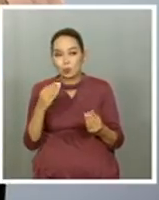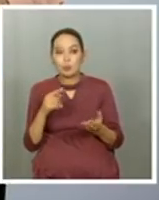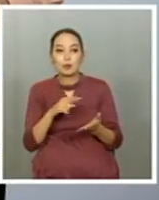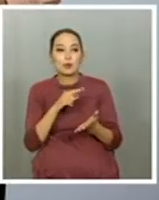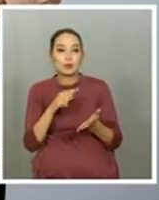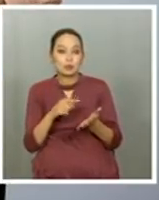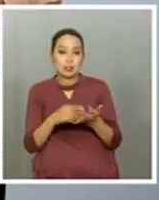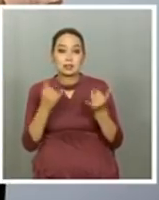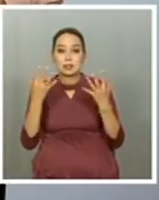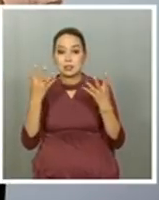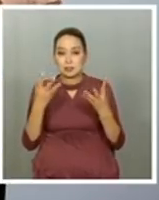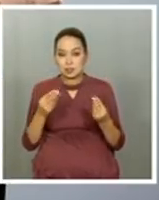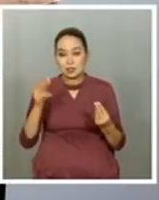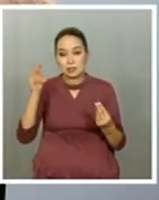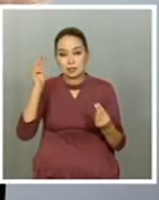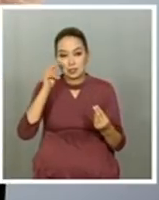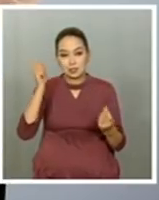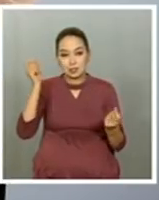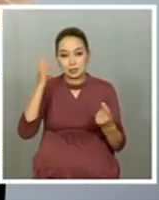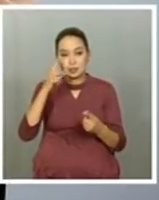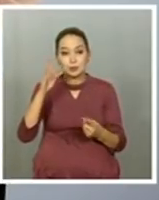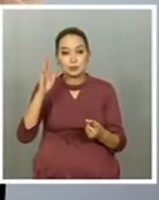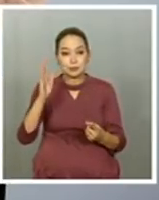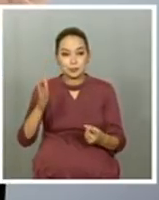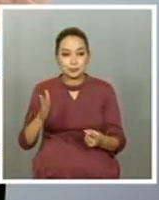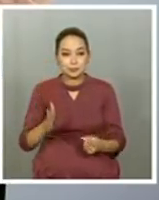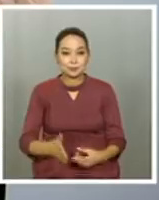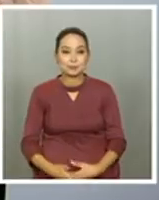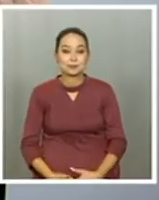сабақта айтатын боламыз.